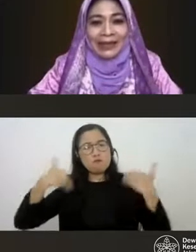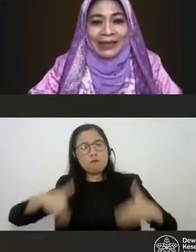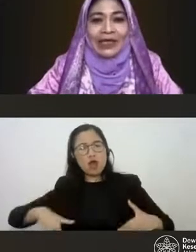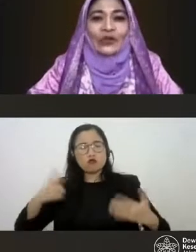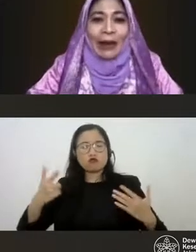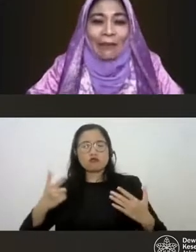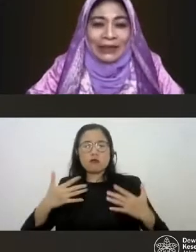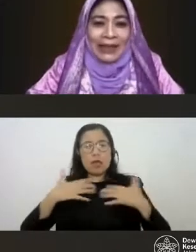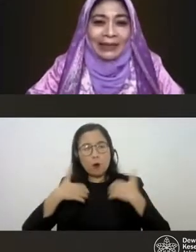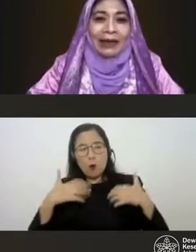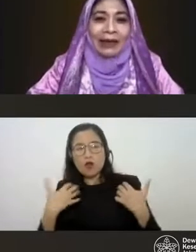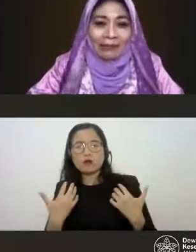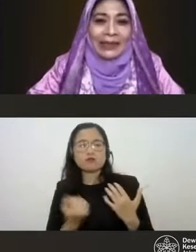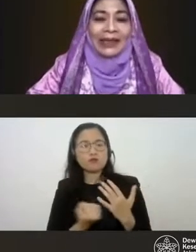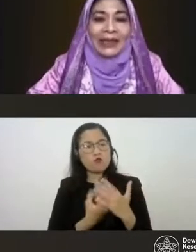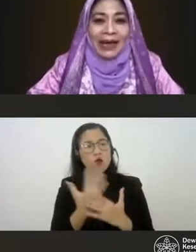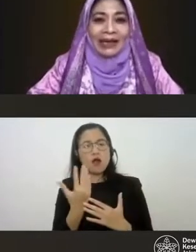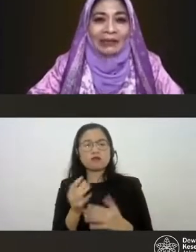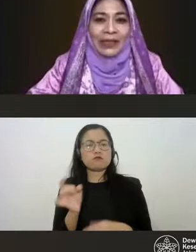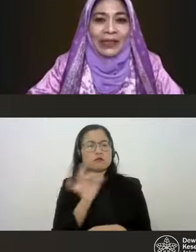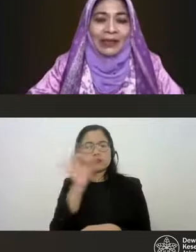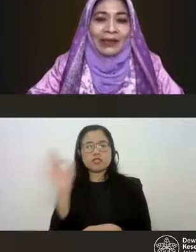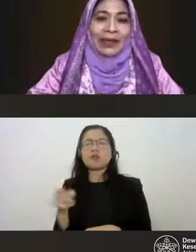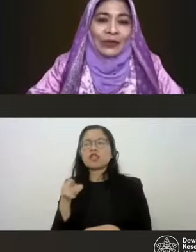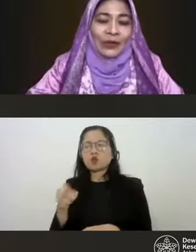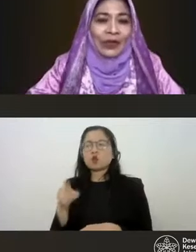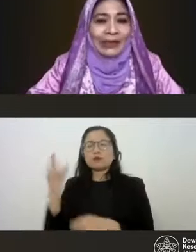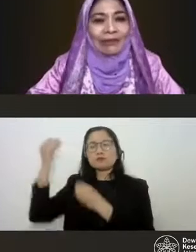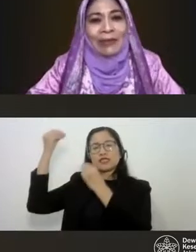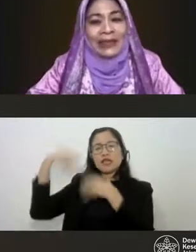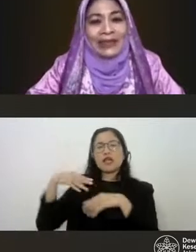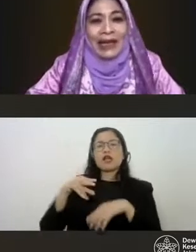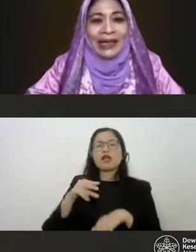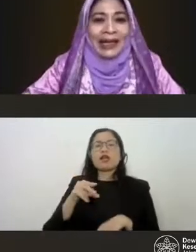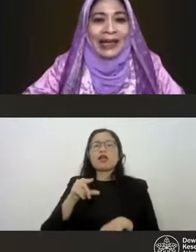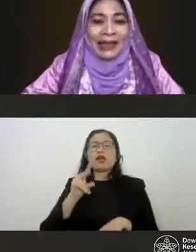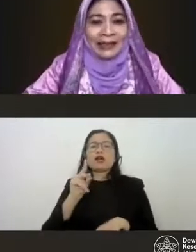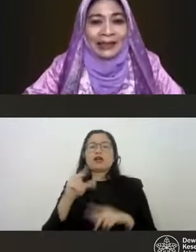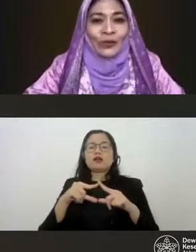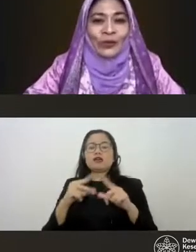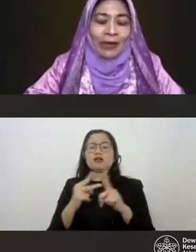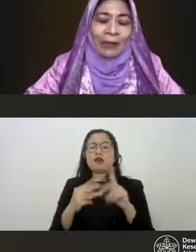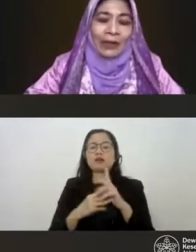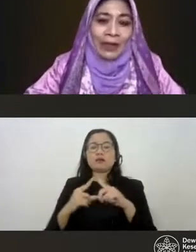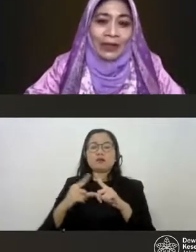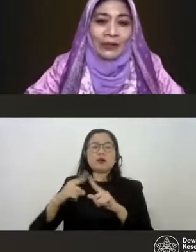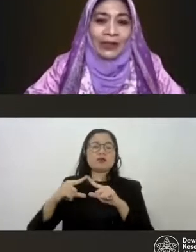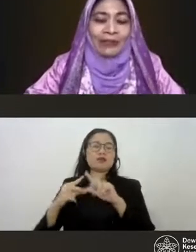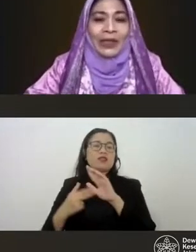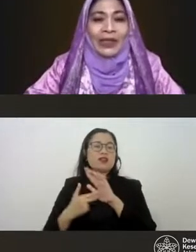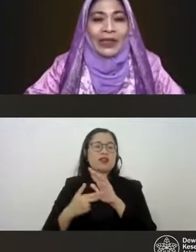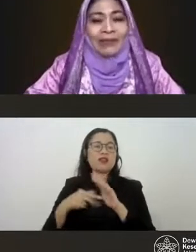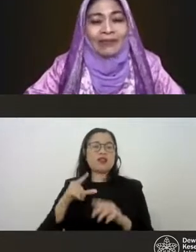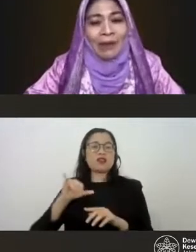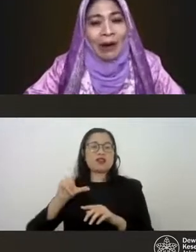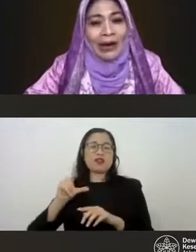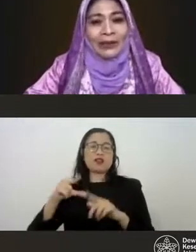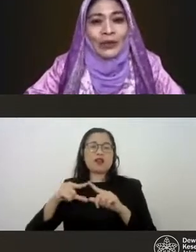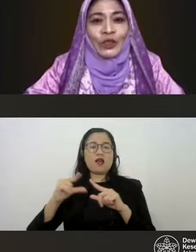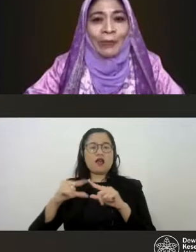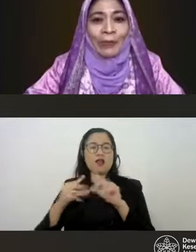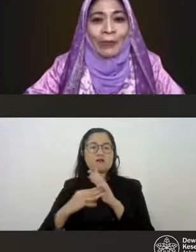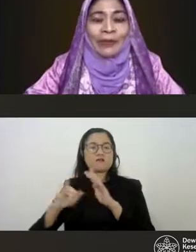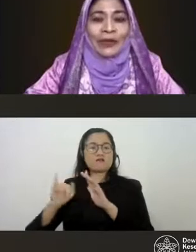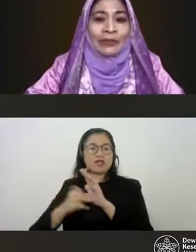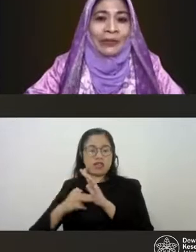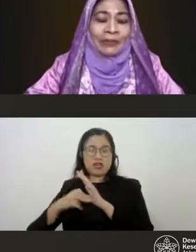ini. Itulah pesan rahmatan lil alamin. Karena itu kalau kita membaca ayat-ayat yang diturunkan kepada Rasul, ya, bahwa